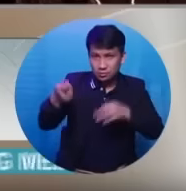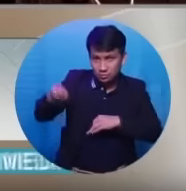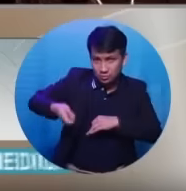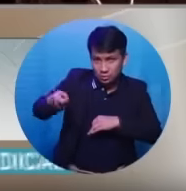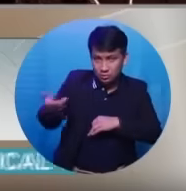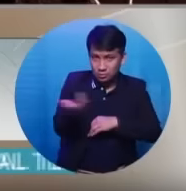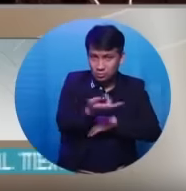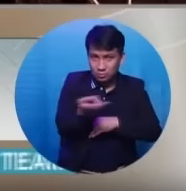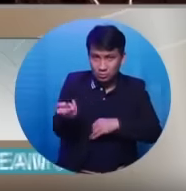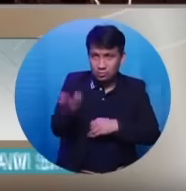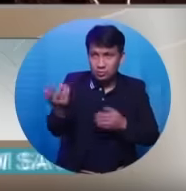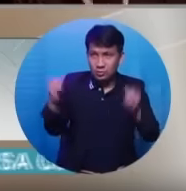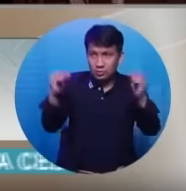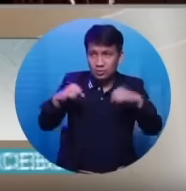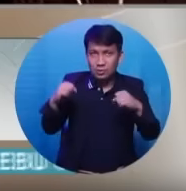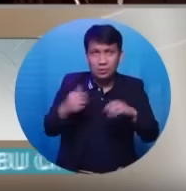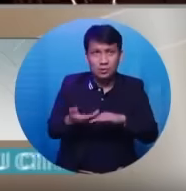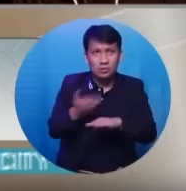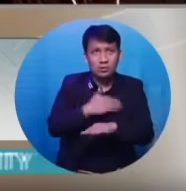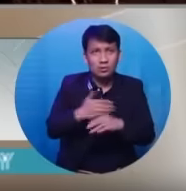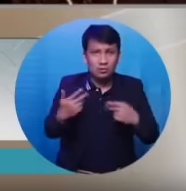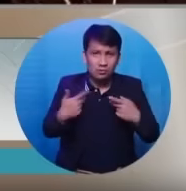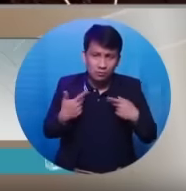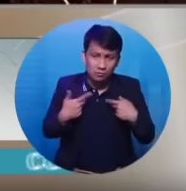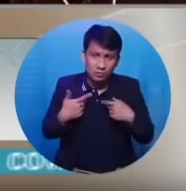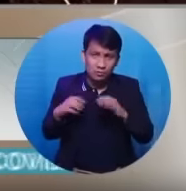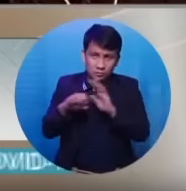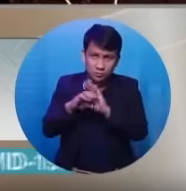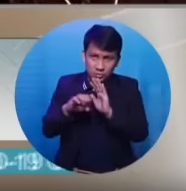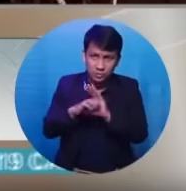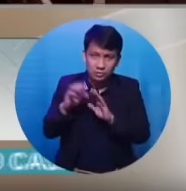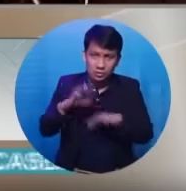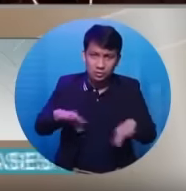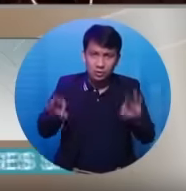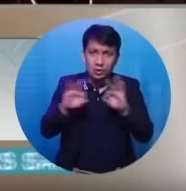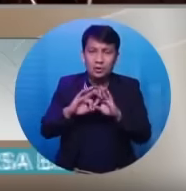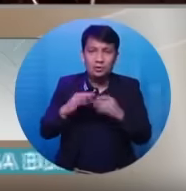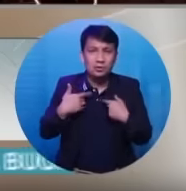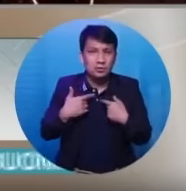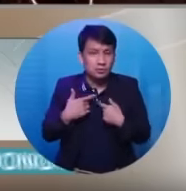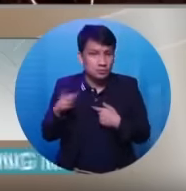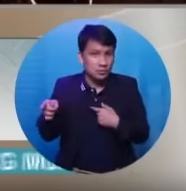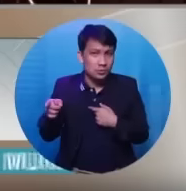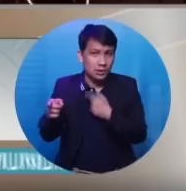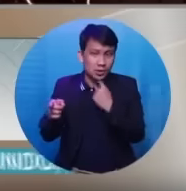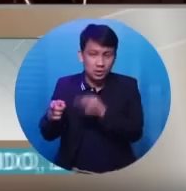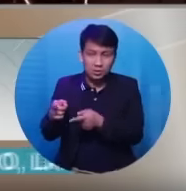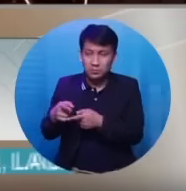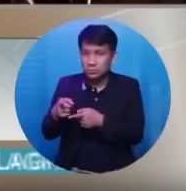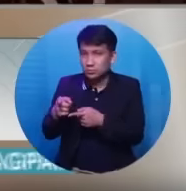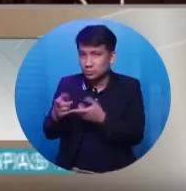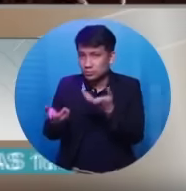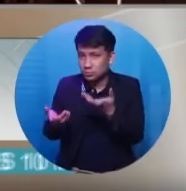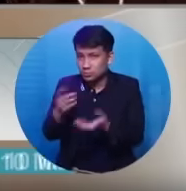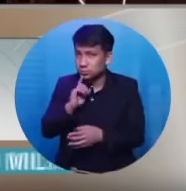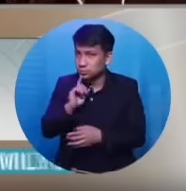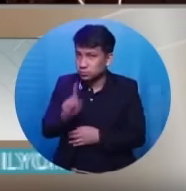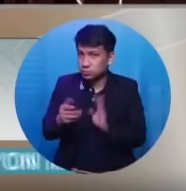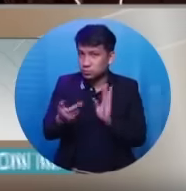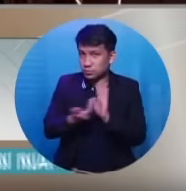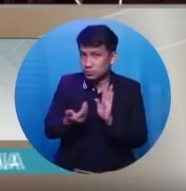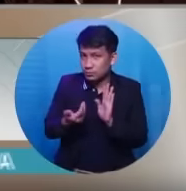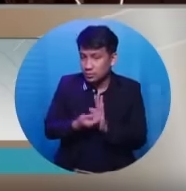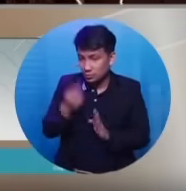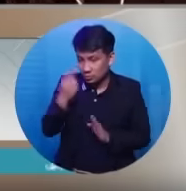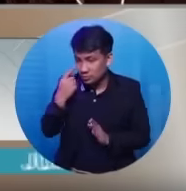kayo. Tapos meron pa pagkakataon na kapag halimbawa, sir, nakumbinsin mo si Gretchen na talagang ikaw ay